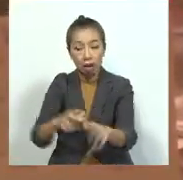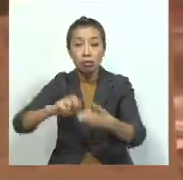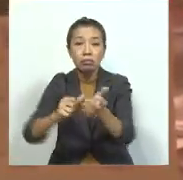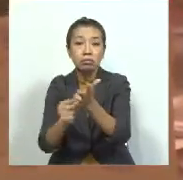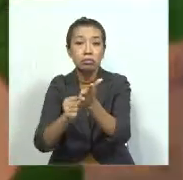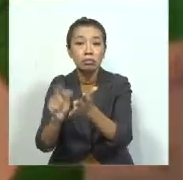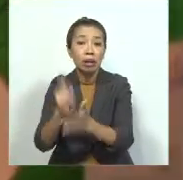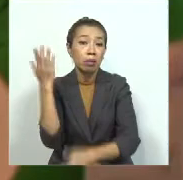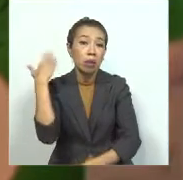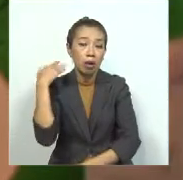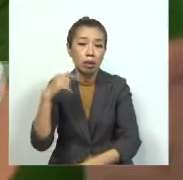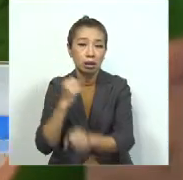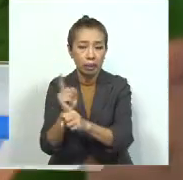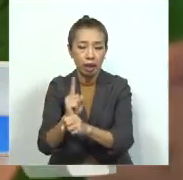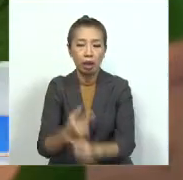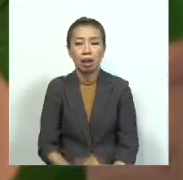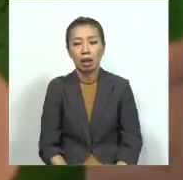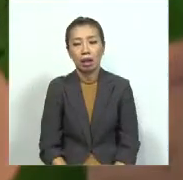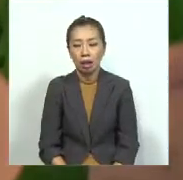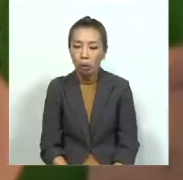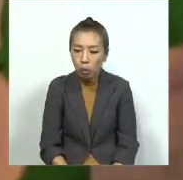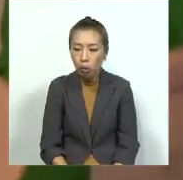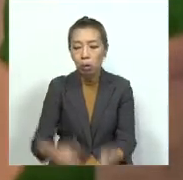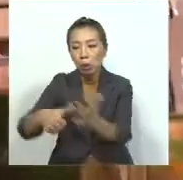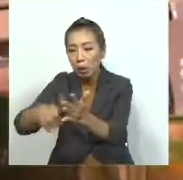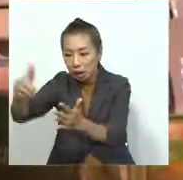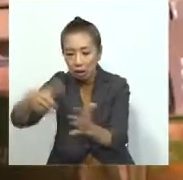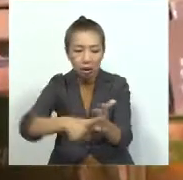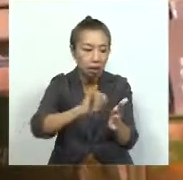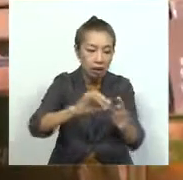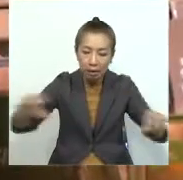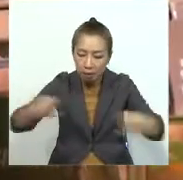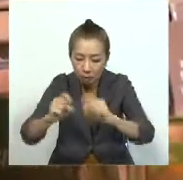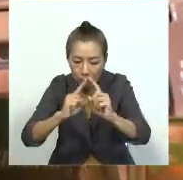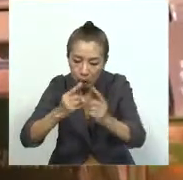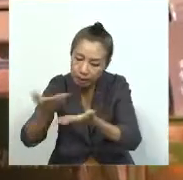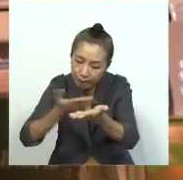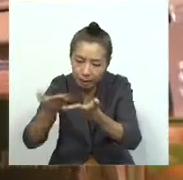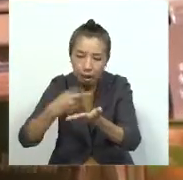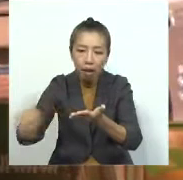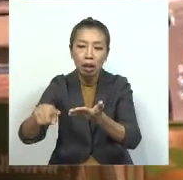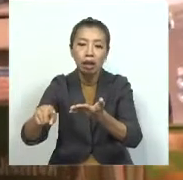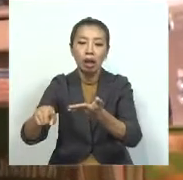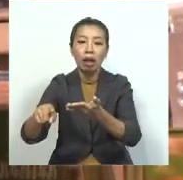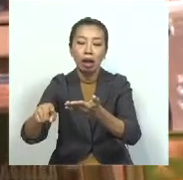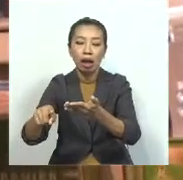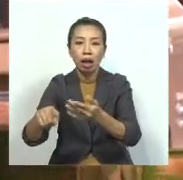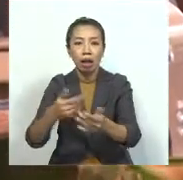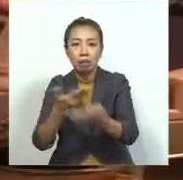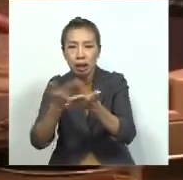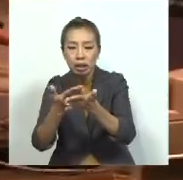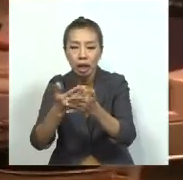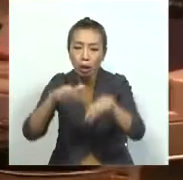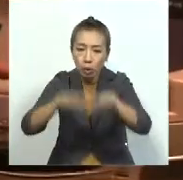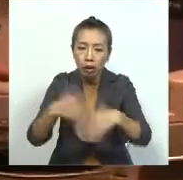าในอดีตที่ทำก็เป็นเพียงแค่เอามาเจรจาหนี้มาอะไรต่างสุดท้ายมันไปไม่รอดโดยที่ว่าแล้ว